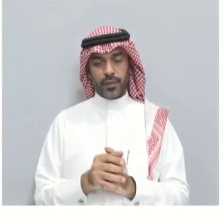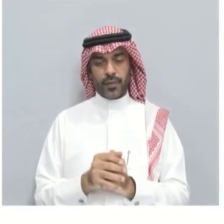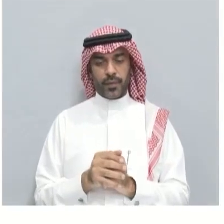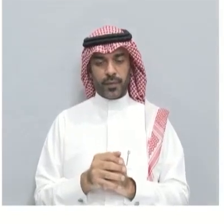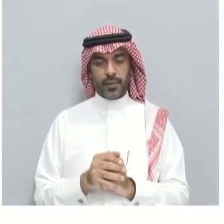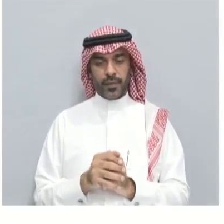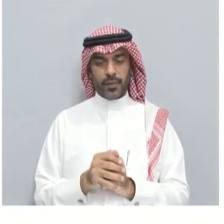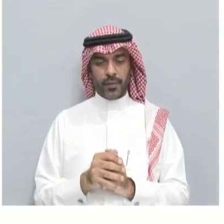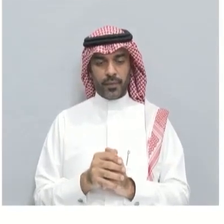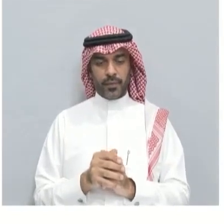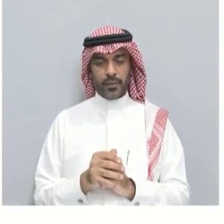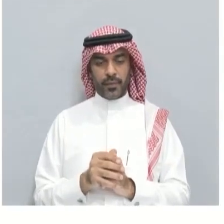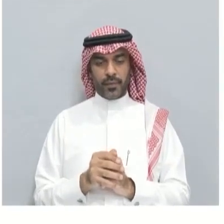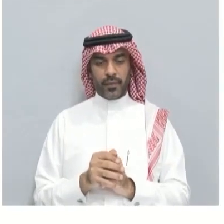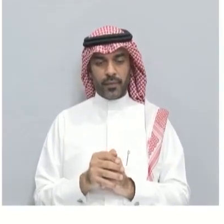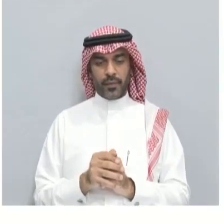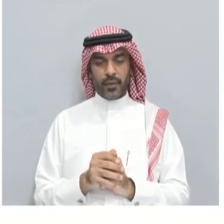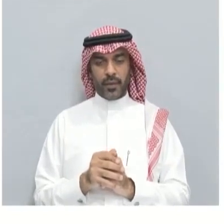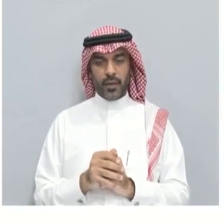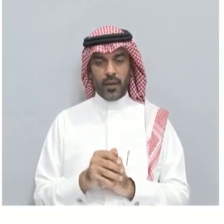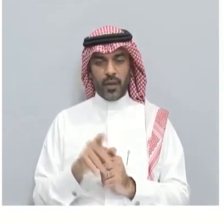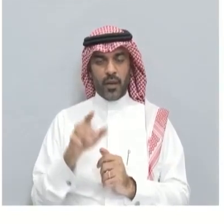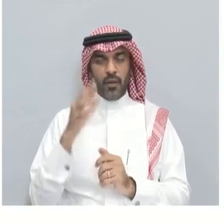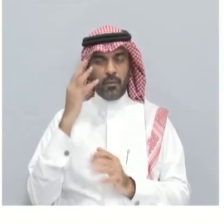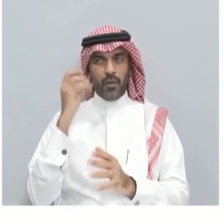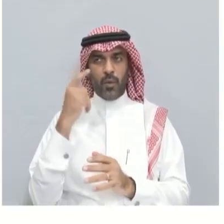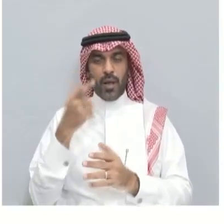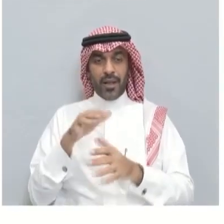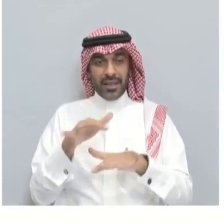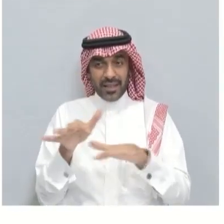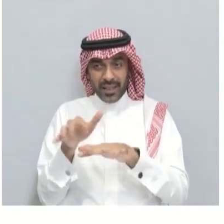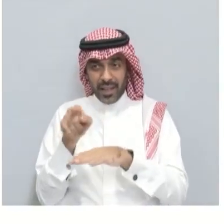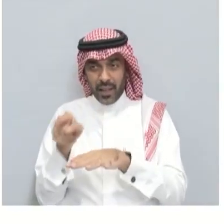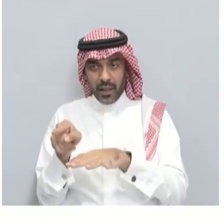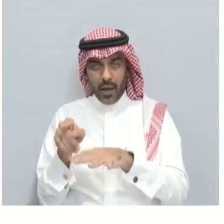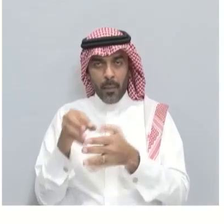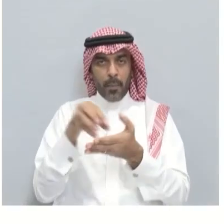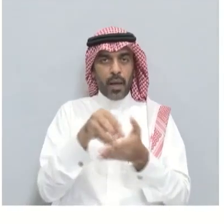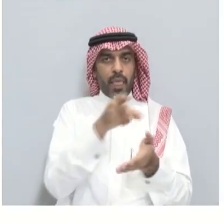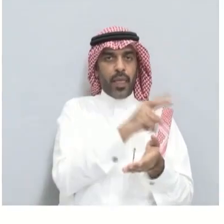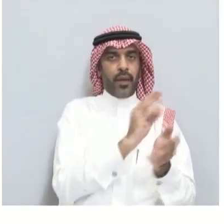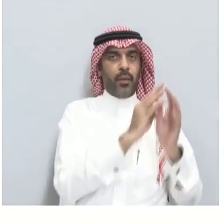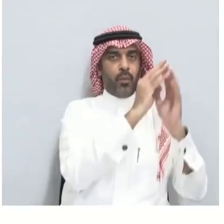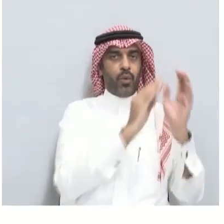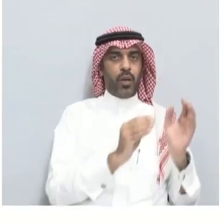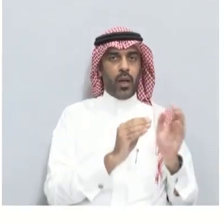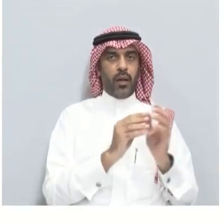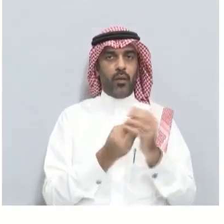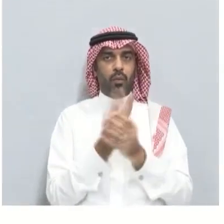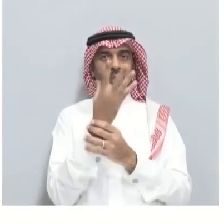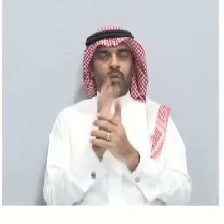و الان نحن الان في نهايه فصلنا وبعد شرحنا لمفاهيم كثيره وللنظر من نظريه